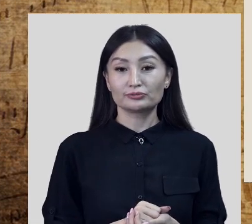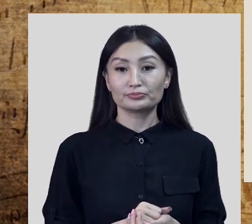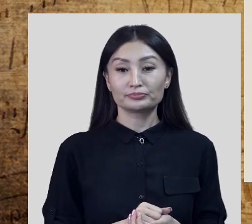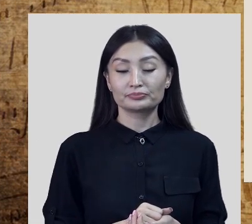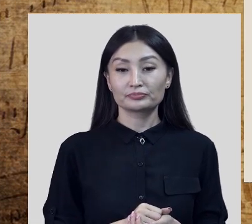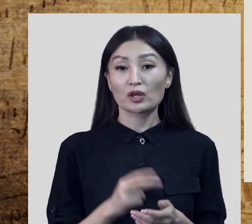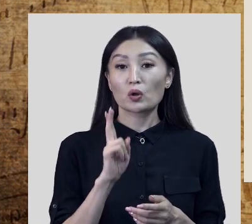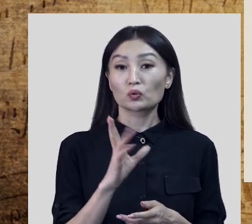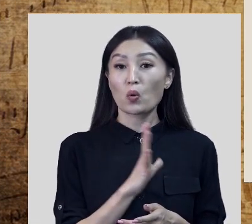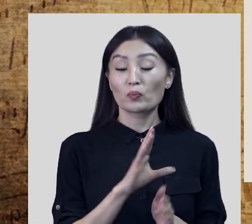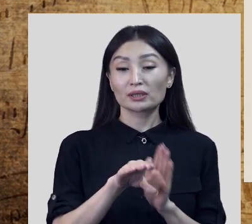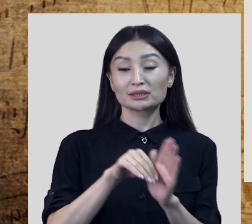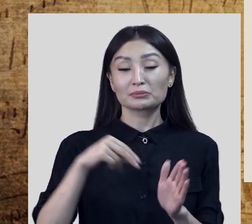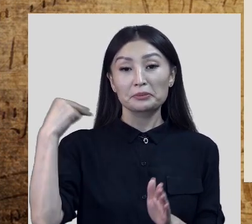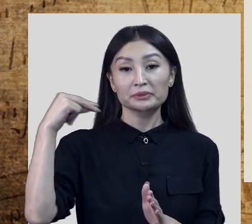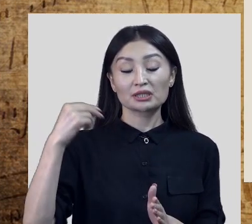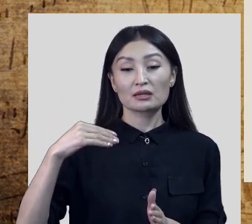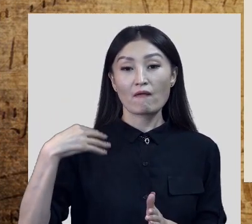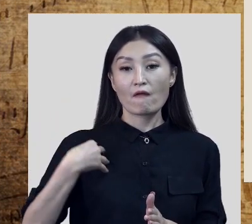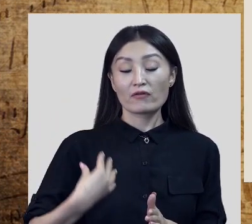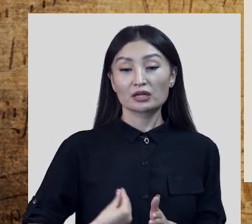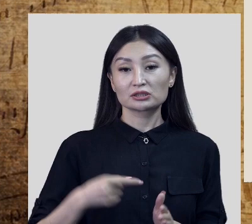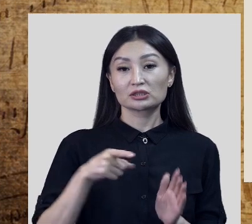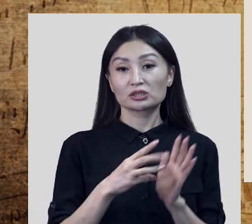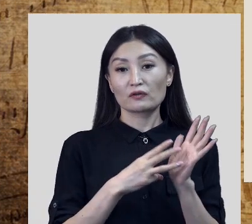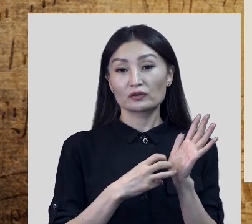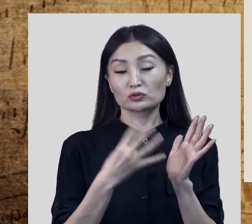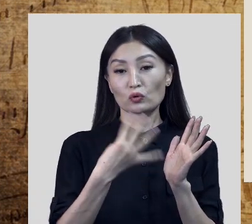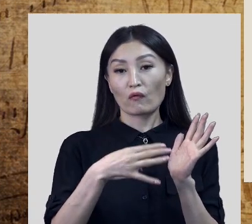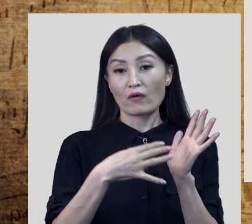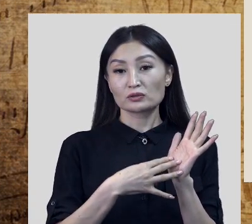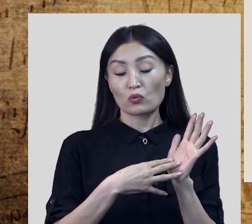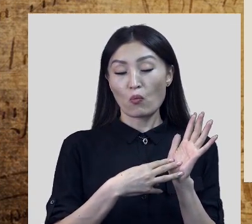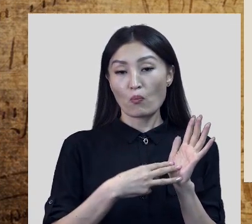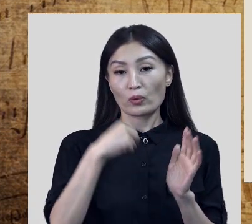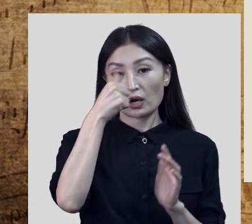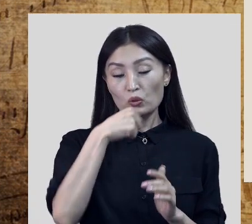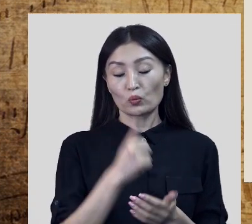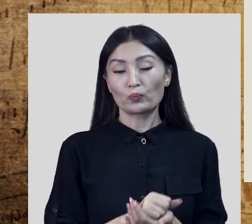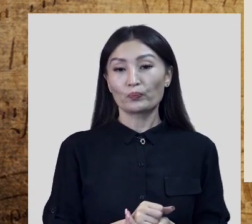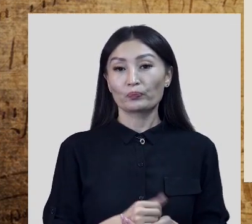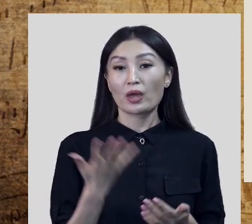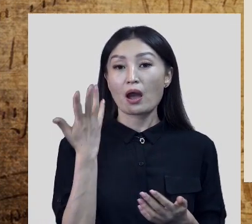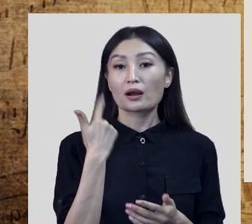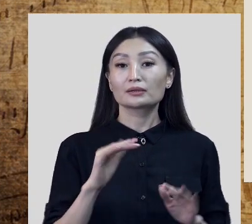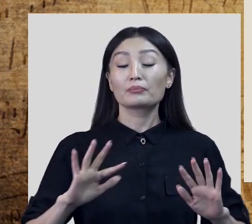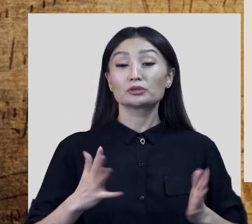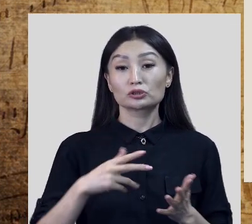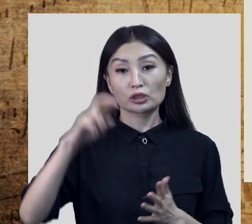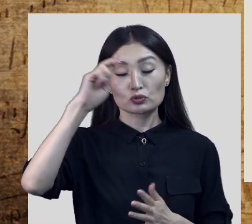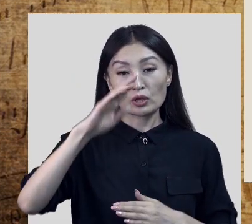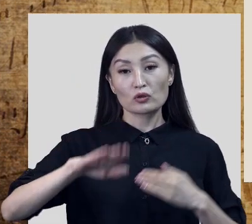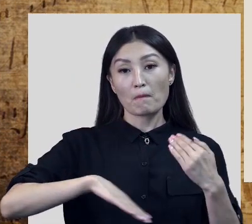кто был избран президентом франции в 1848 году когда произошел государственный